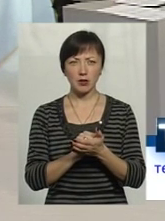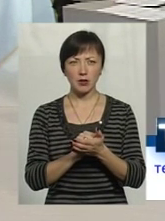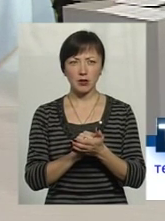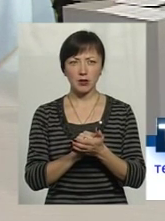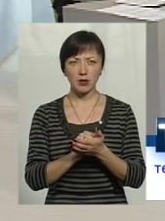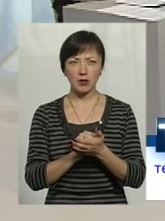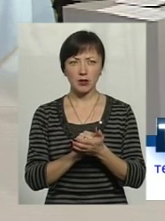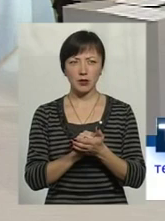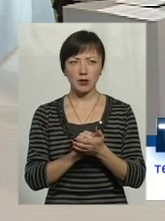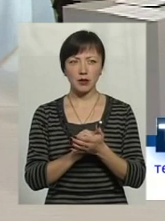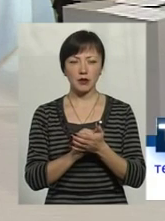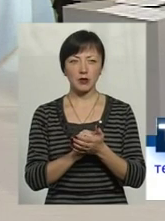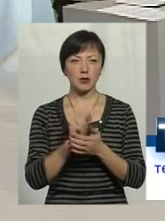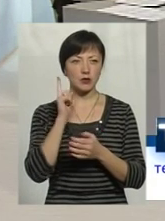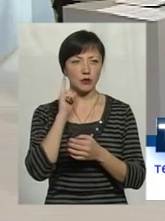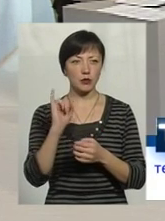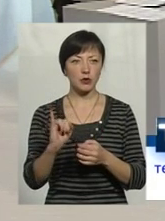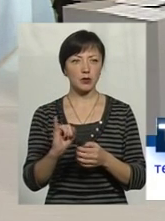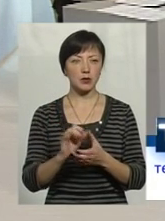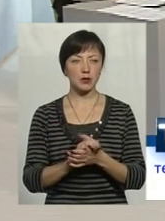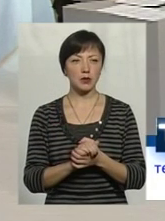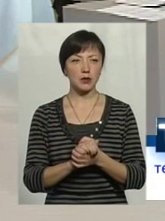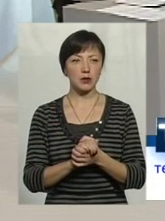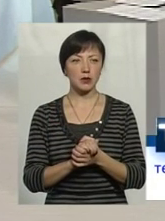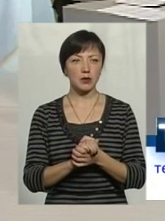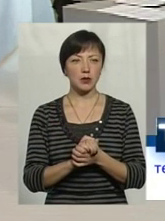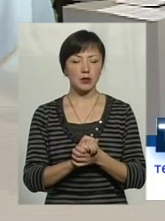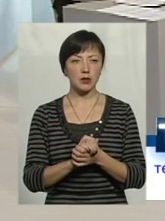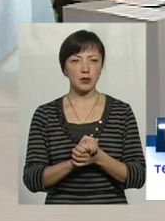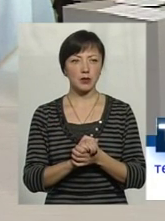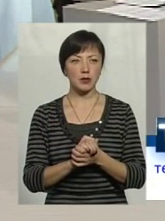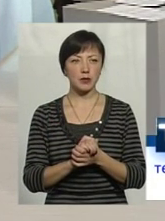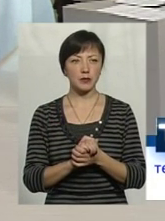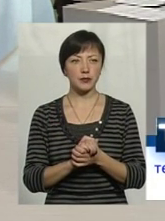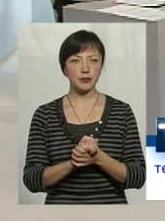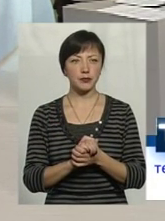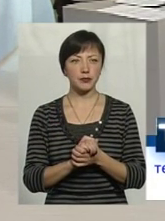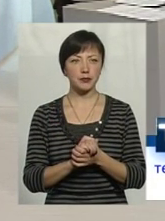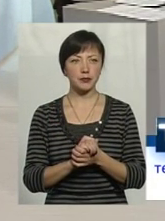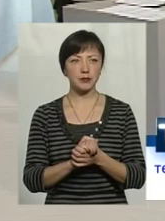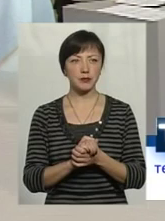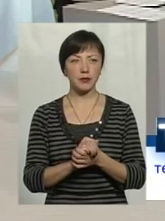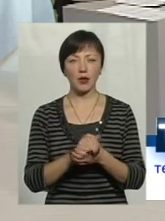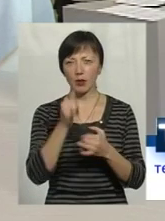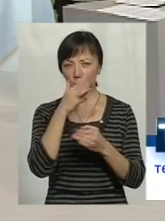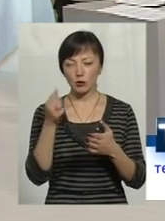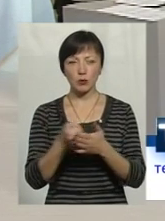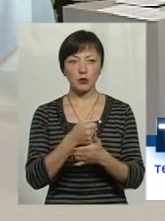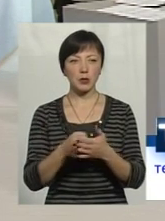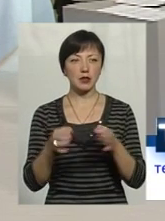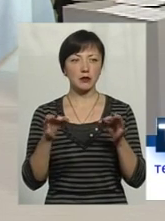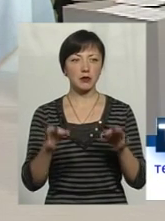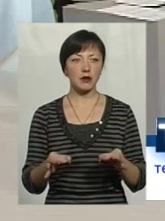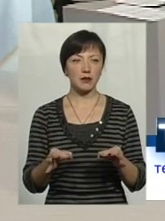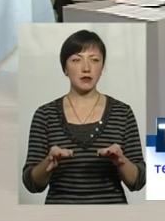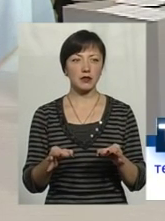генерала. От і всі справи, і всі такі документи є, ніде не можемо добитися справи. Всі держави, за